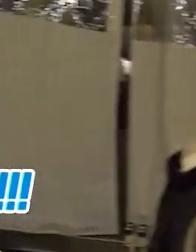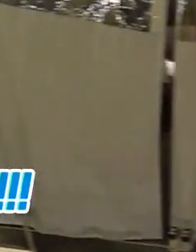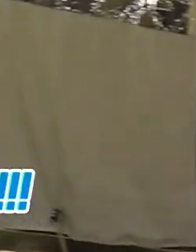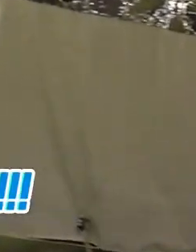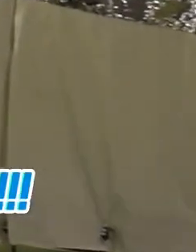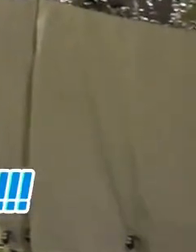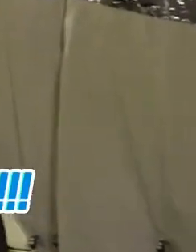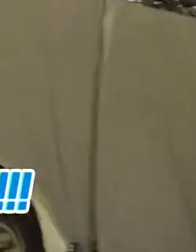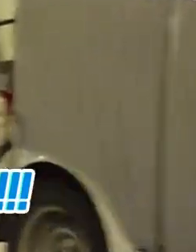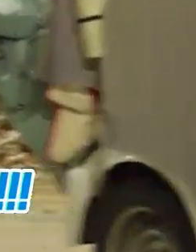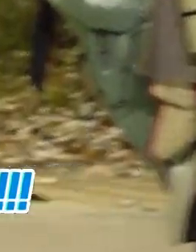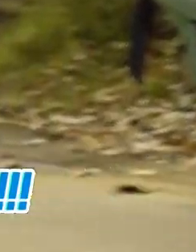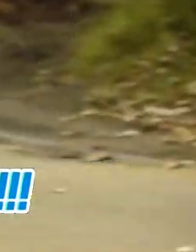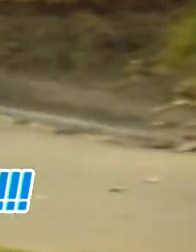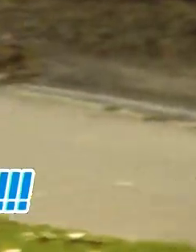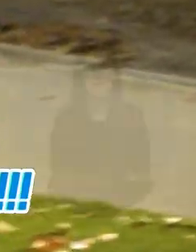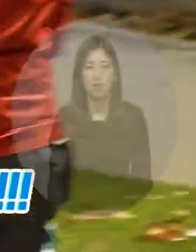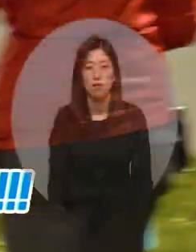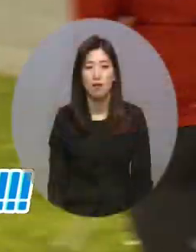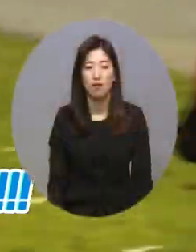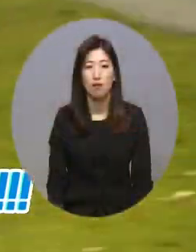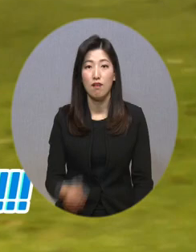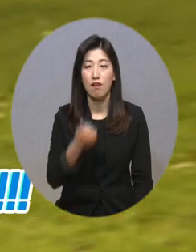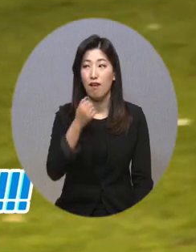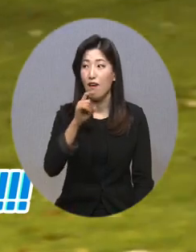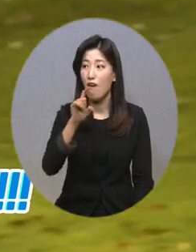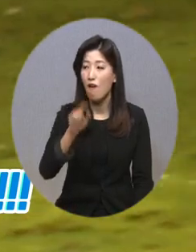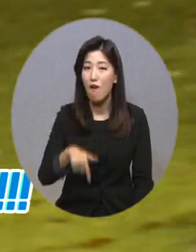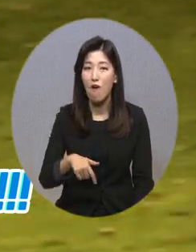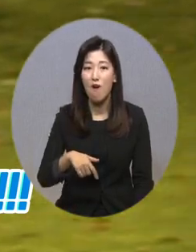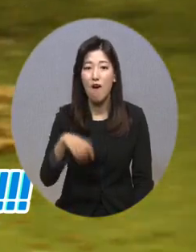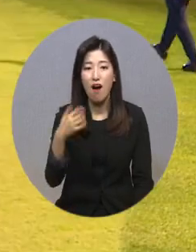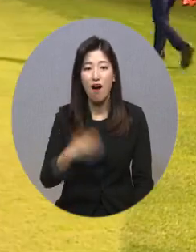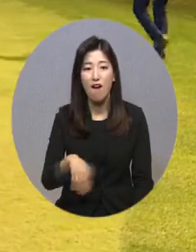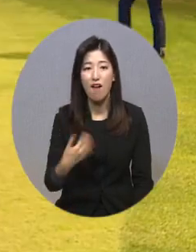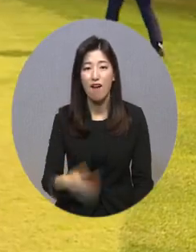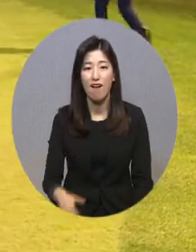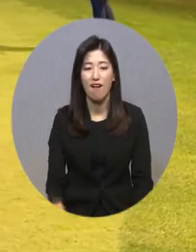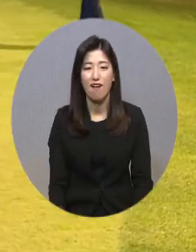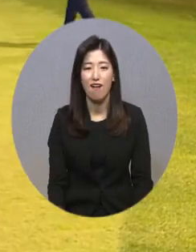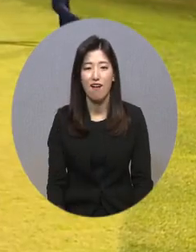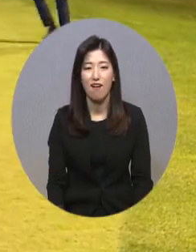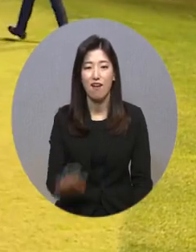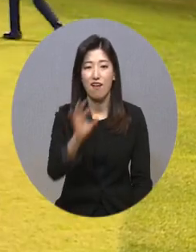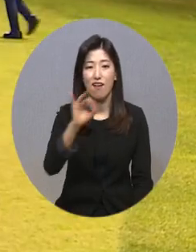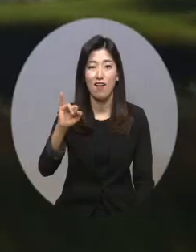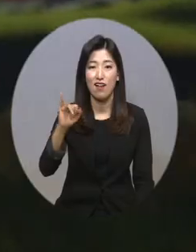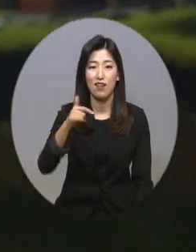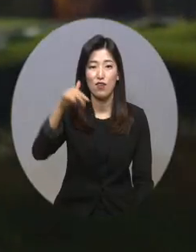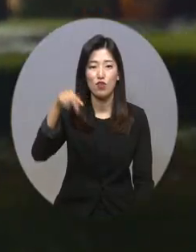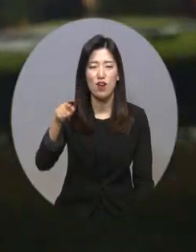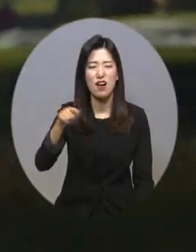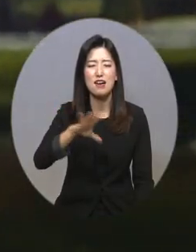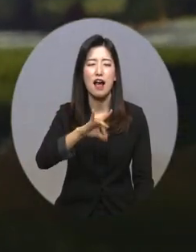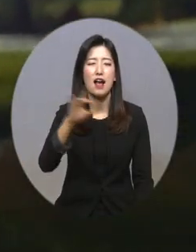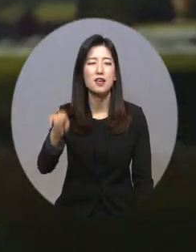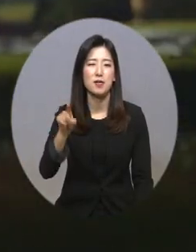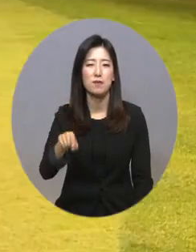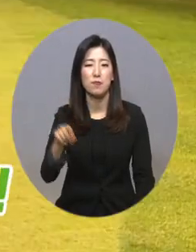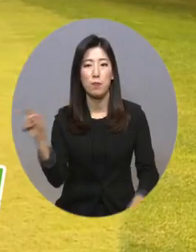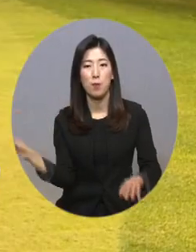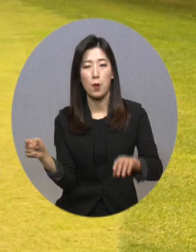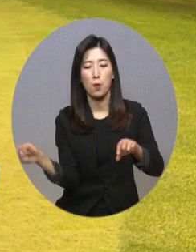5 글발 안되는건데 예 폭력과 인규가 절어 가끔 더 해줘야 해 봐